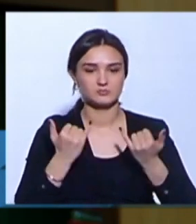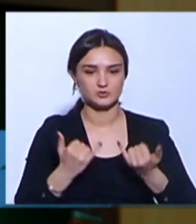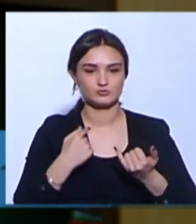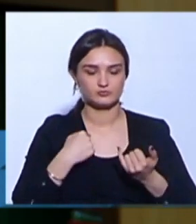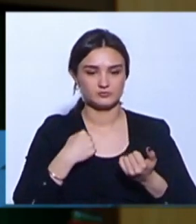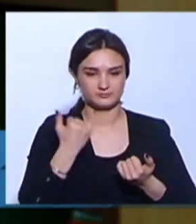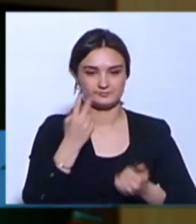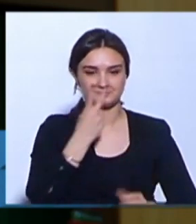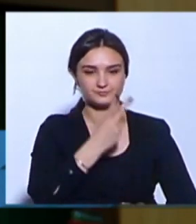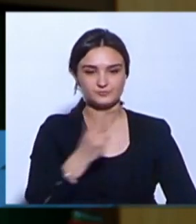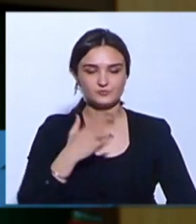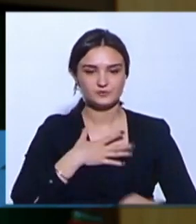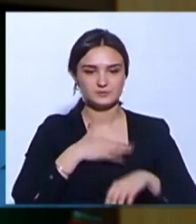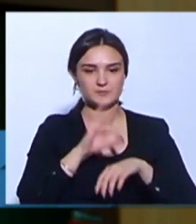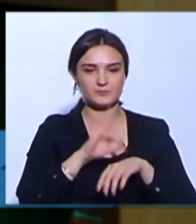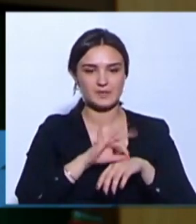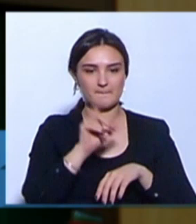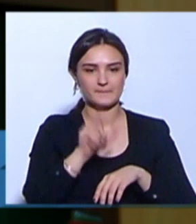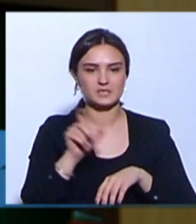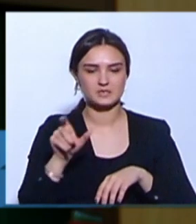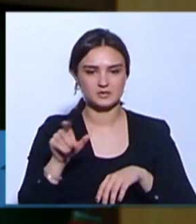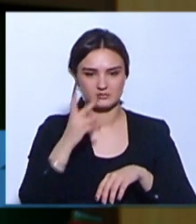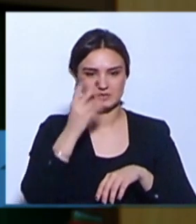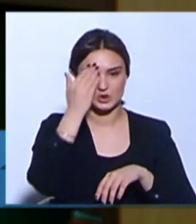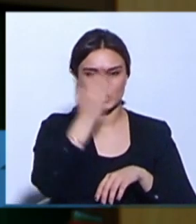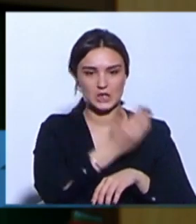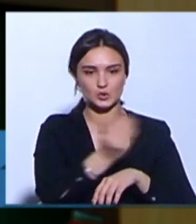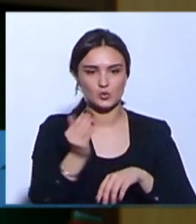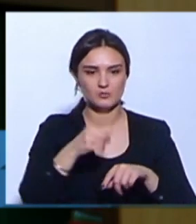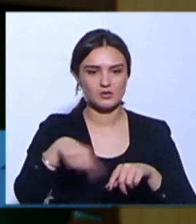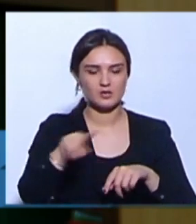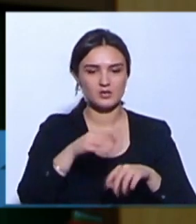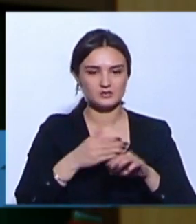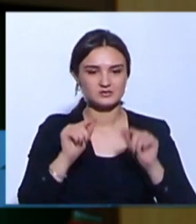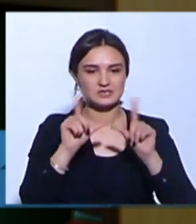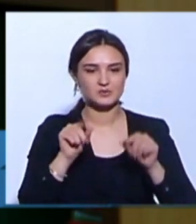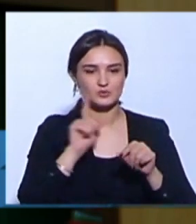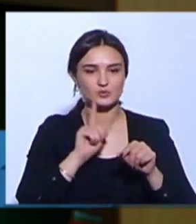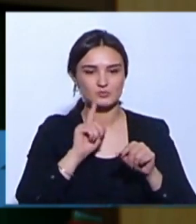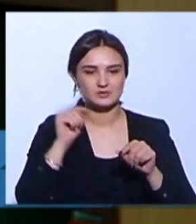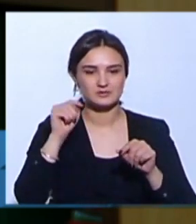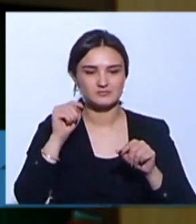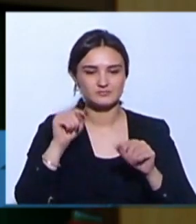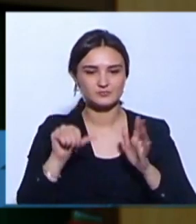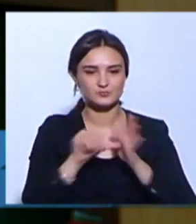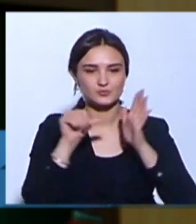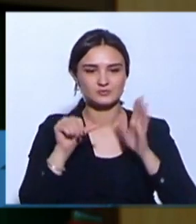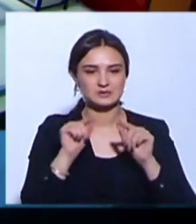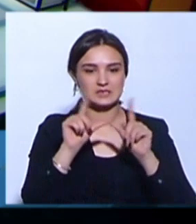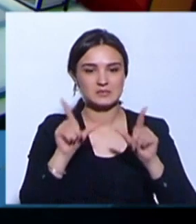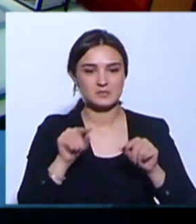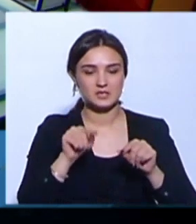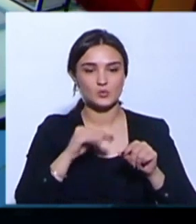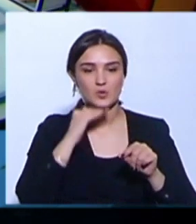ჩვენ გადავხედოთ ჩვენი პაციენტების პოპულაციას, რომელიც არიან დიალიზე და თქვათ ის მიზეზები, რამაც მიიყვანა ისანი